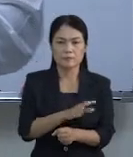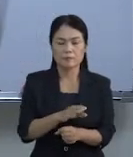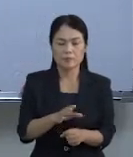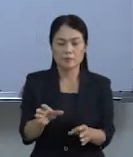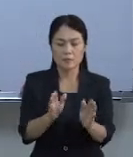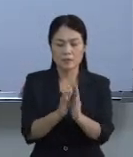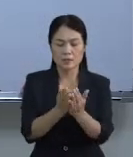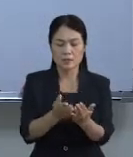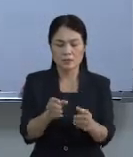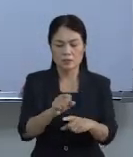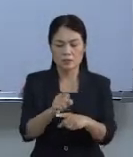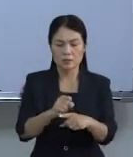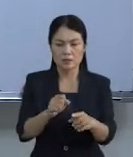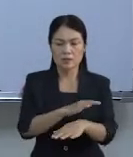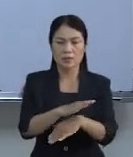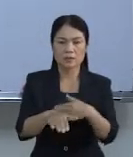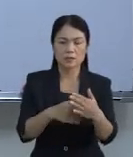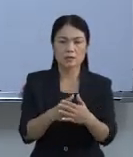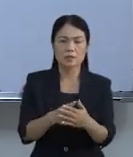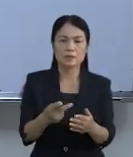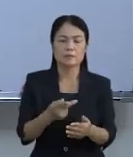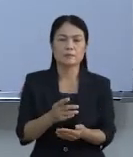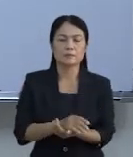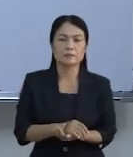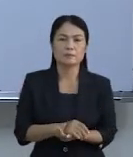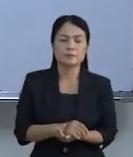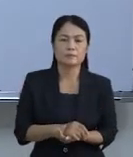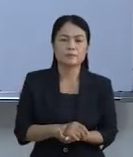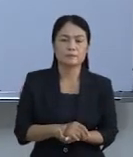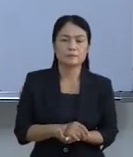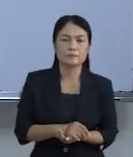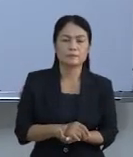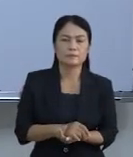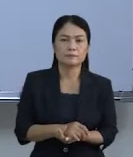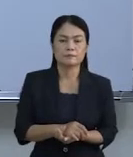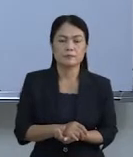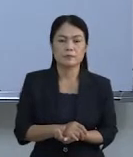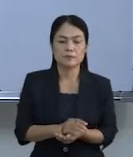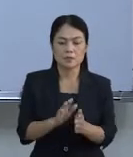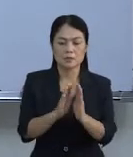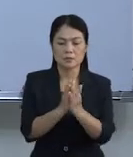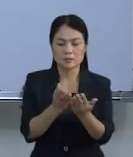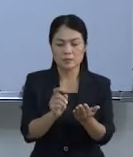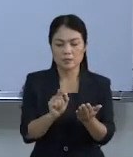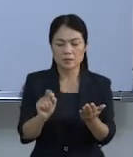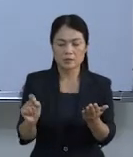sập hơi máu những thứ lùng hạt ngọt nía và con nè và vô sập hơi máu từ xế